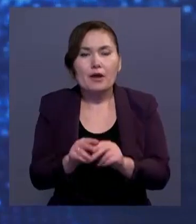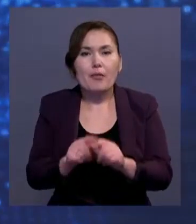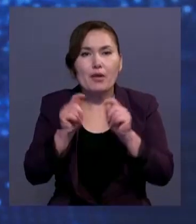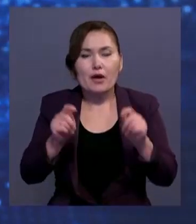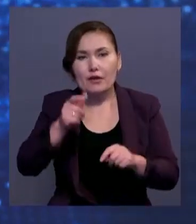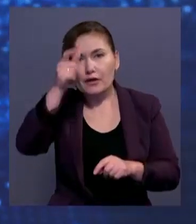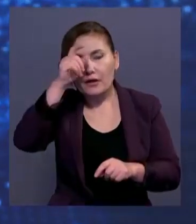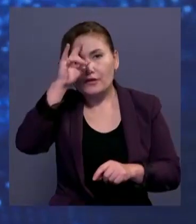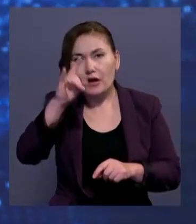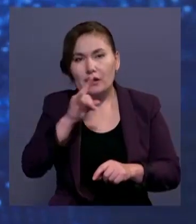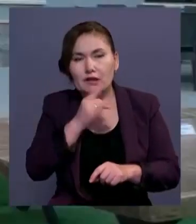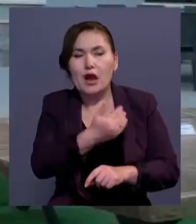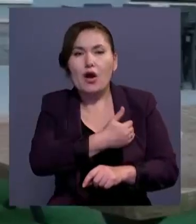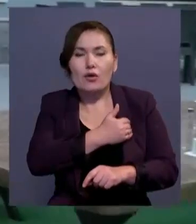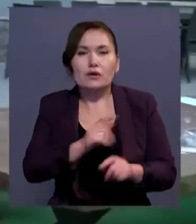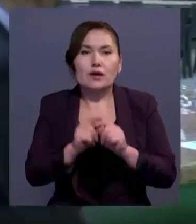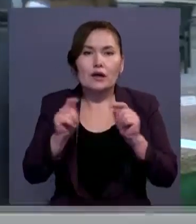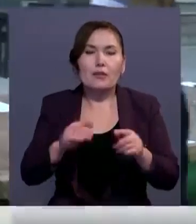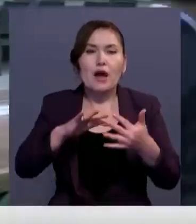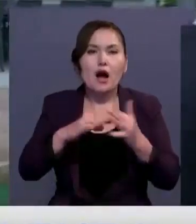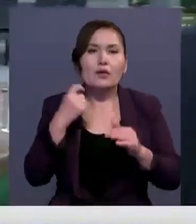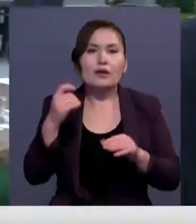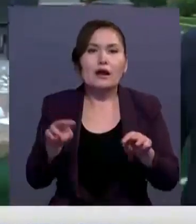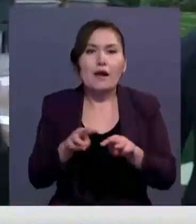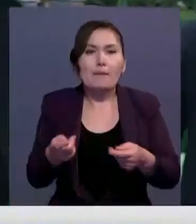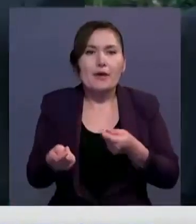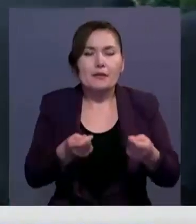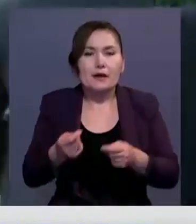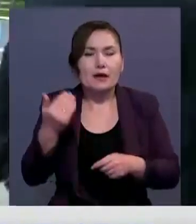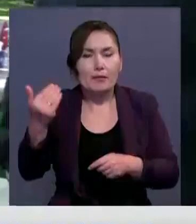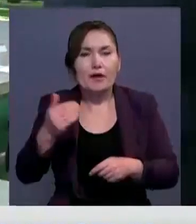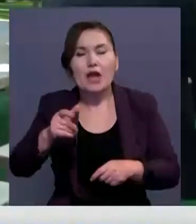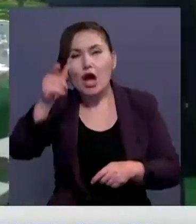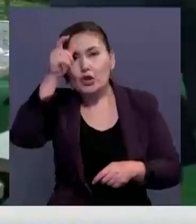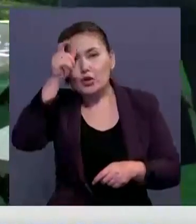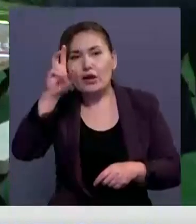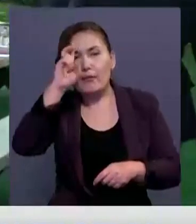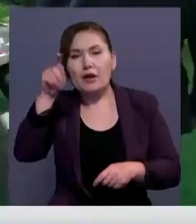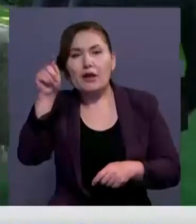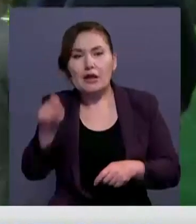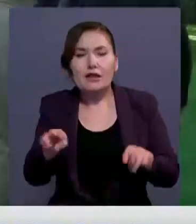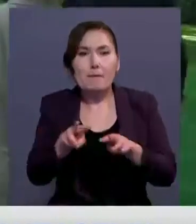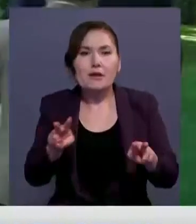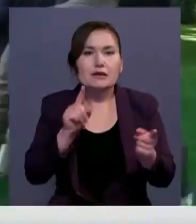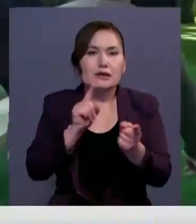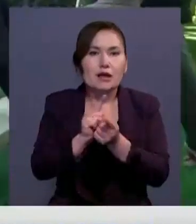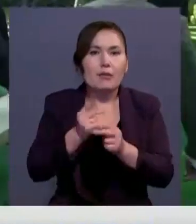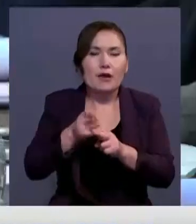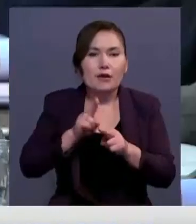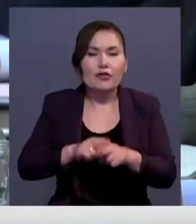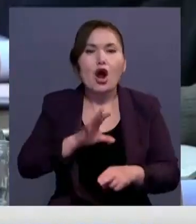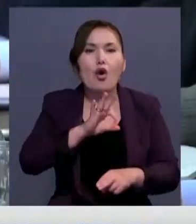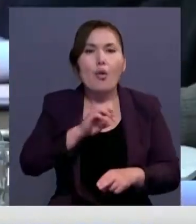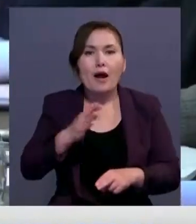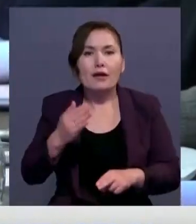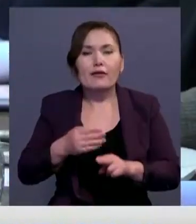бірлескен кәсіпорын құруға мүдделі. Бұл туралы ауыл шаруашылығы министрінің Анкараға жасаған сапары барысында белгілі болды. Ведомство басшысы Сапархан